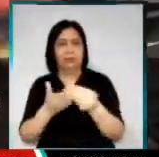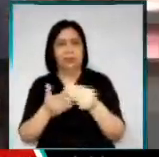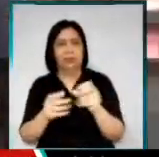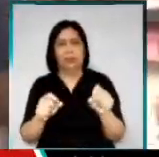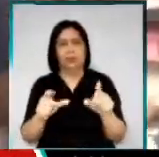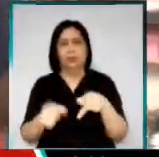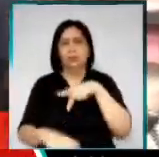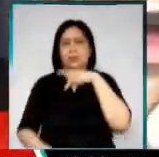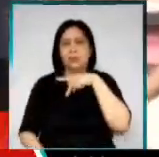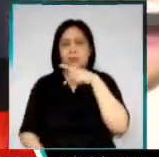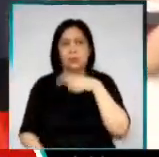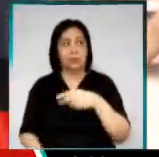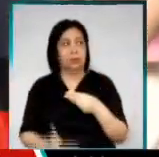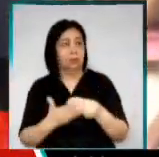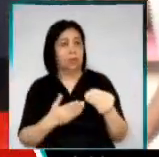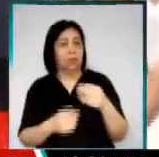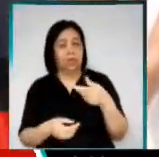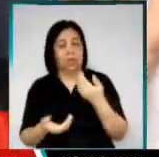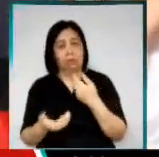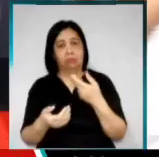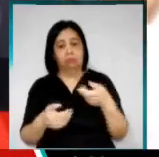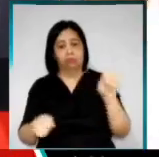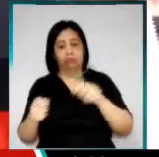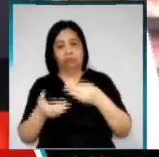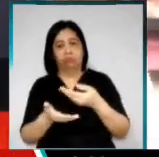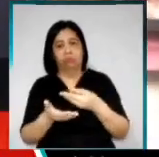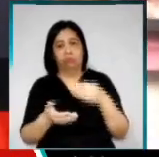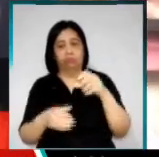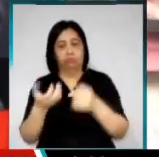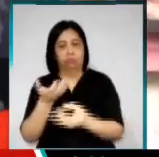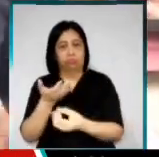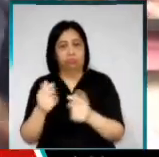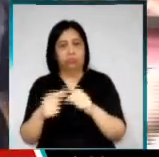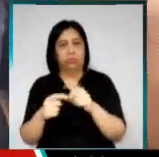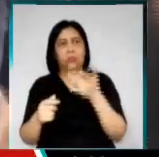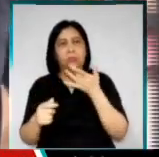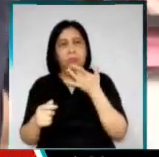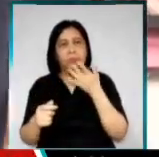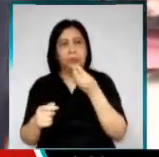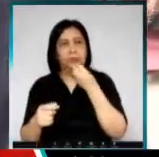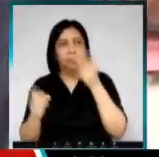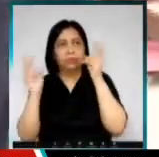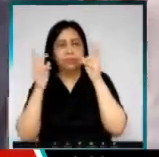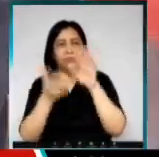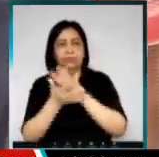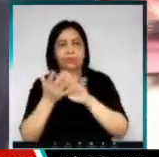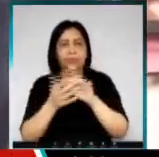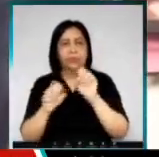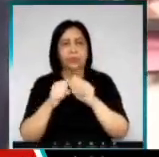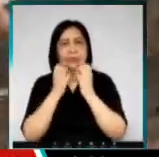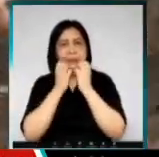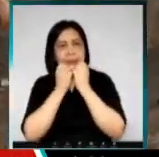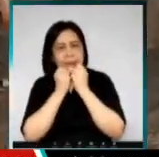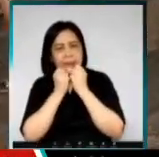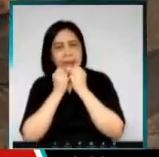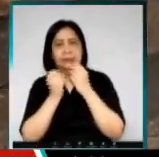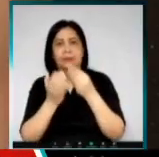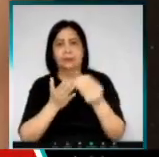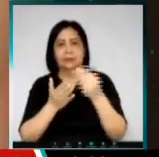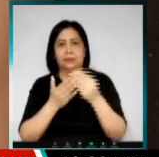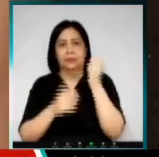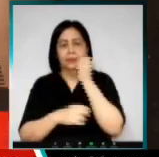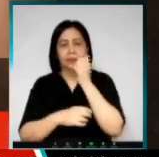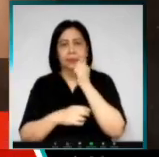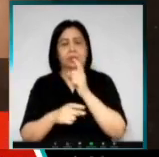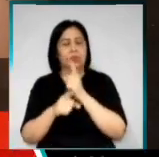Bibili lang pang sahog para medyo may lasang karne yung gulay dahil para makatipid po sa gastusin araw-araw. Sobrang hirap pa